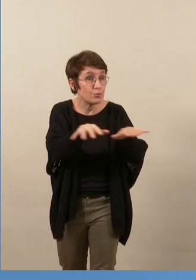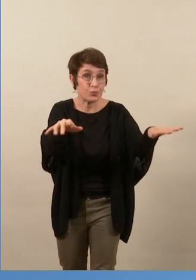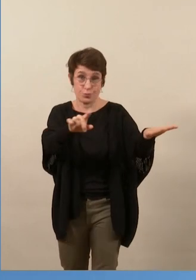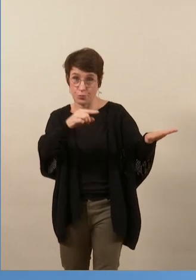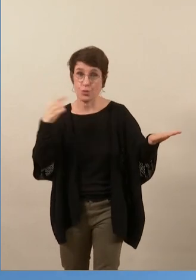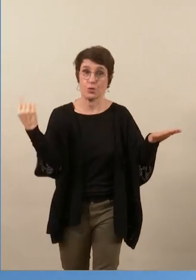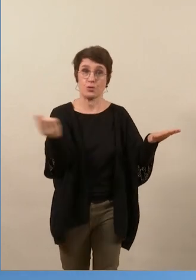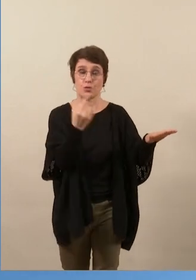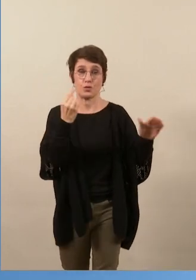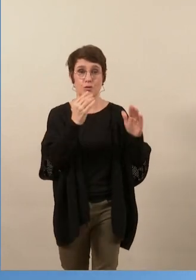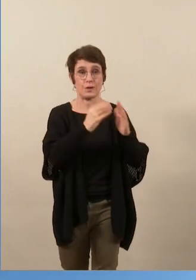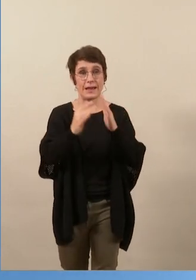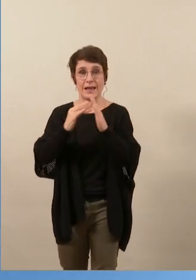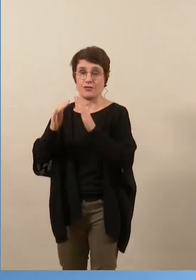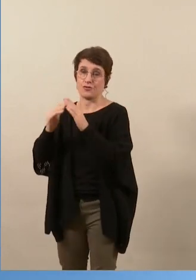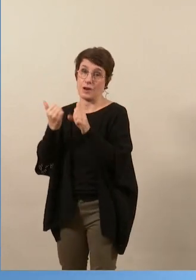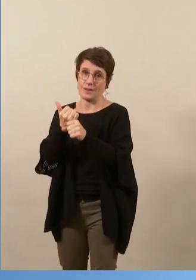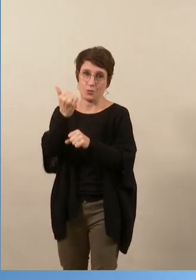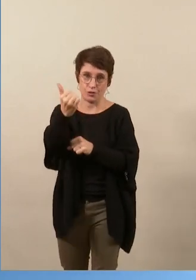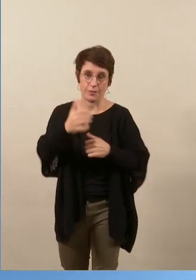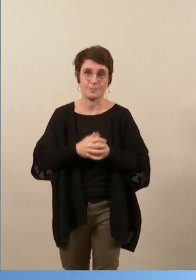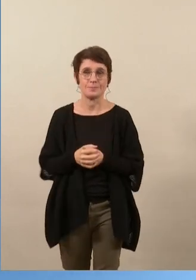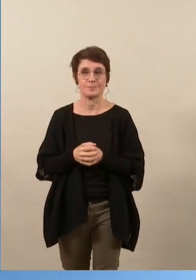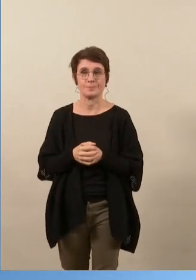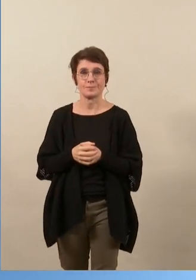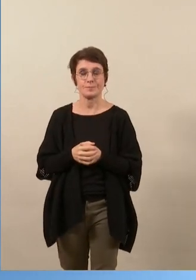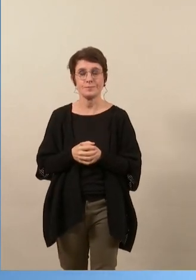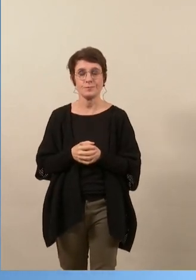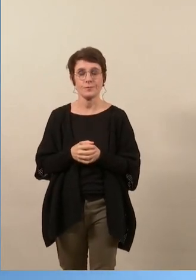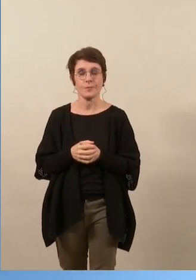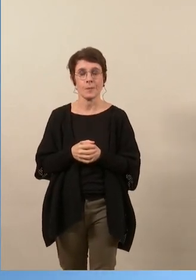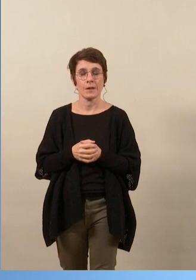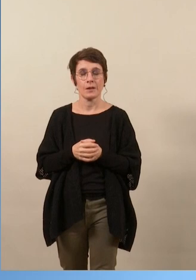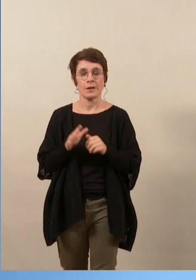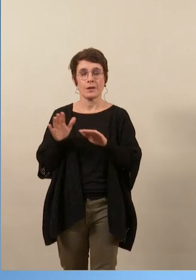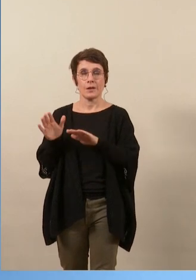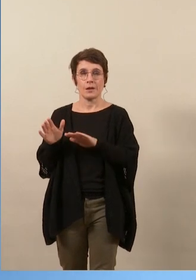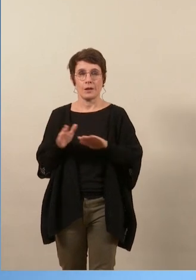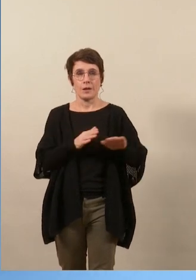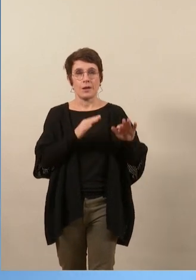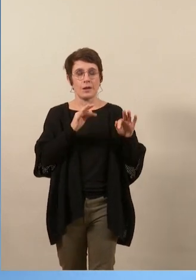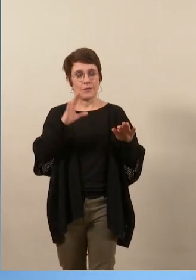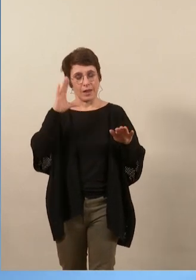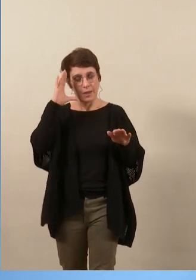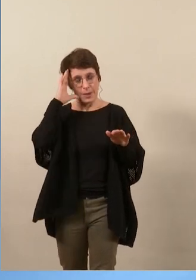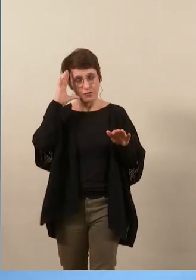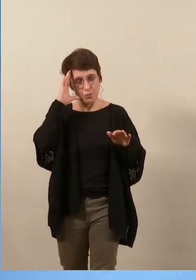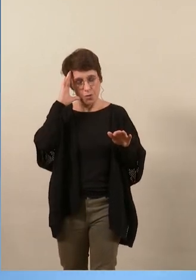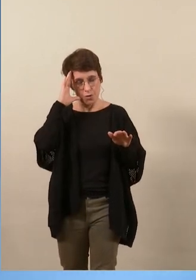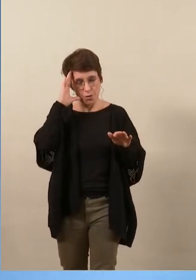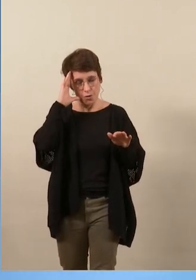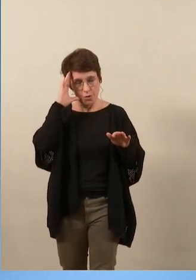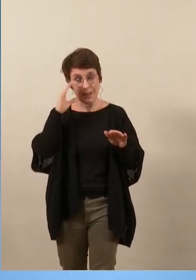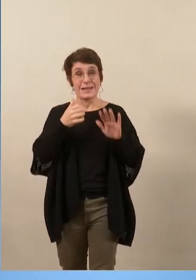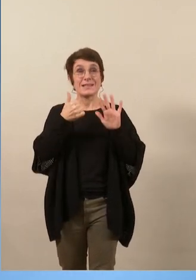dispositif dès dès l'année prochaine euh et sur l'hébergement donc c'est